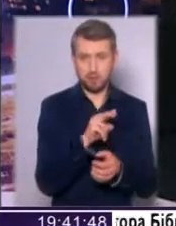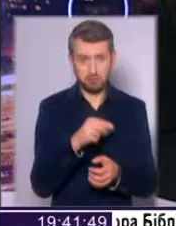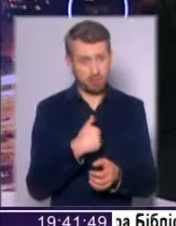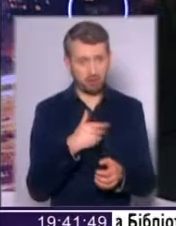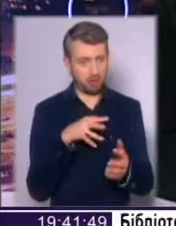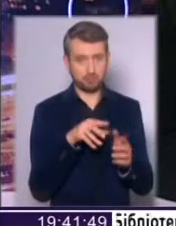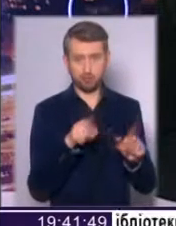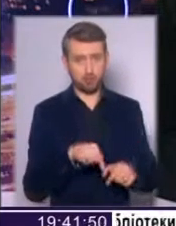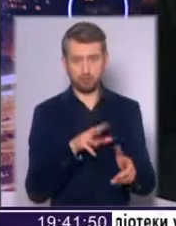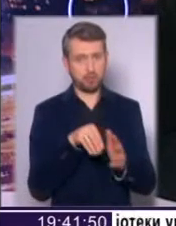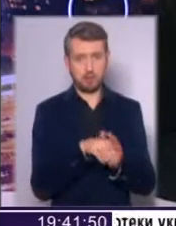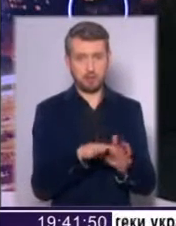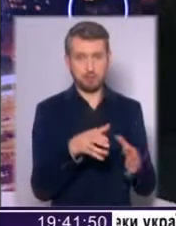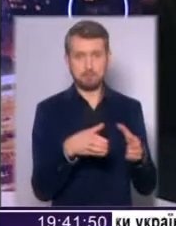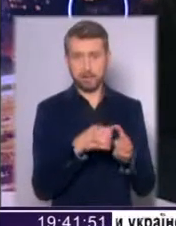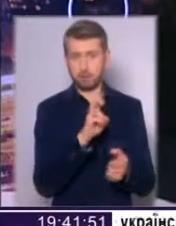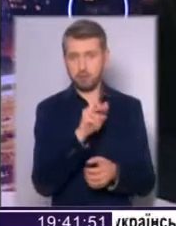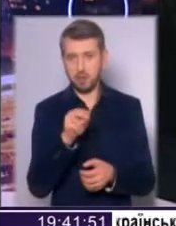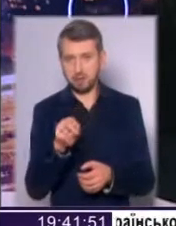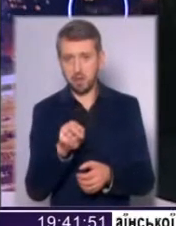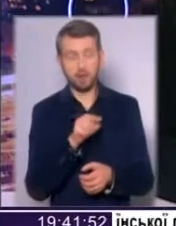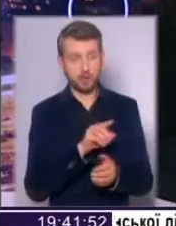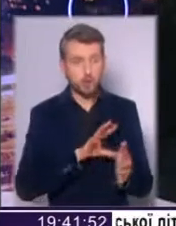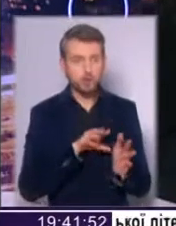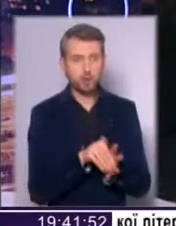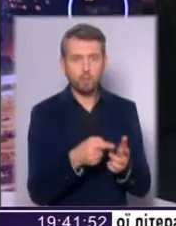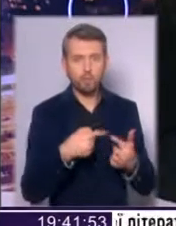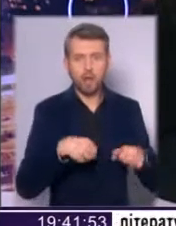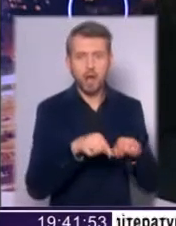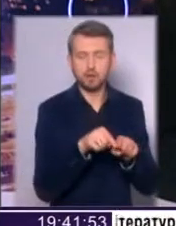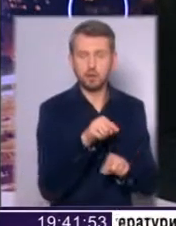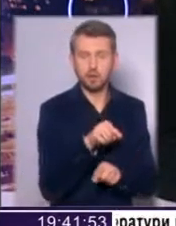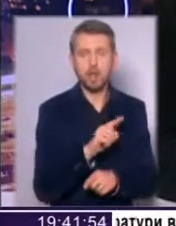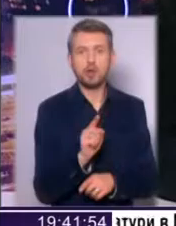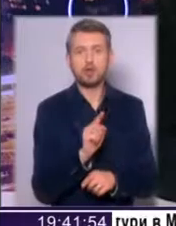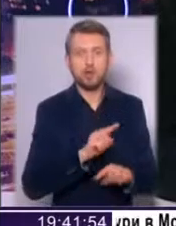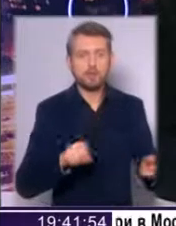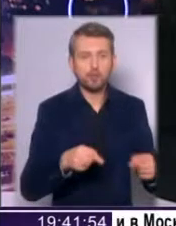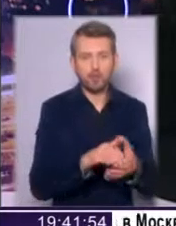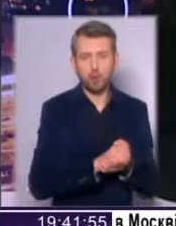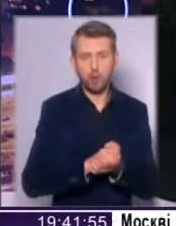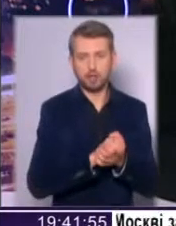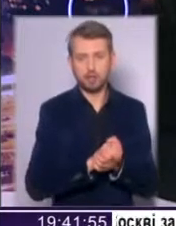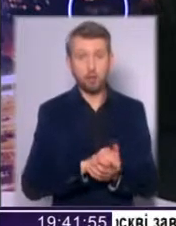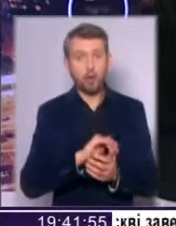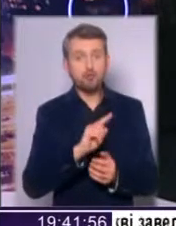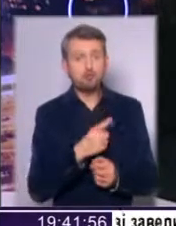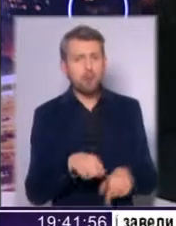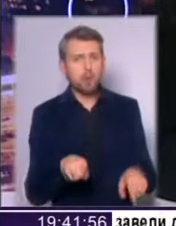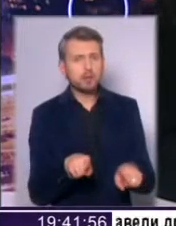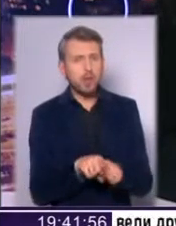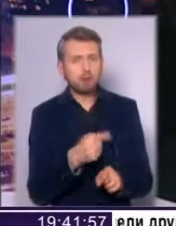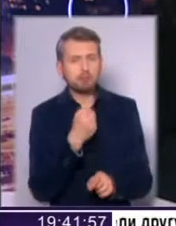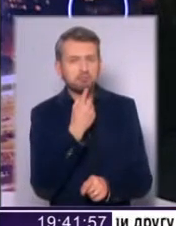партії, він увійшов в фракцію для того, щоб створити цю коаліцію. Чому так складно